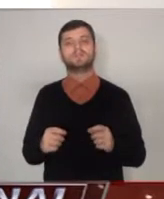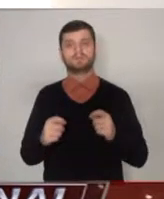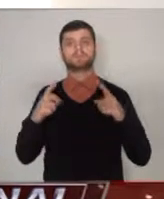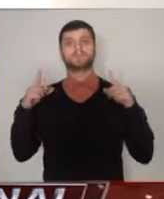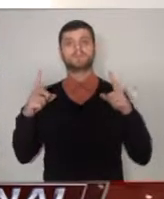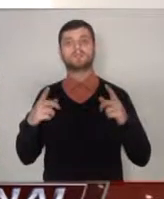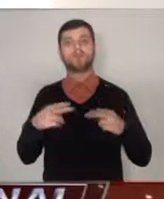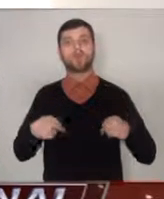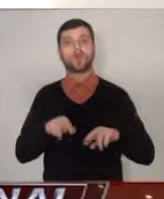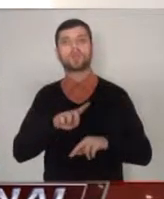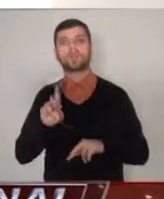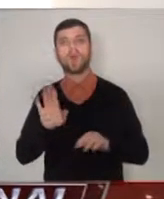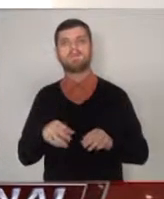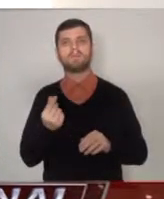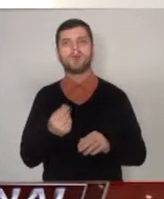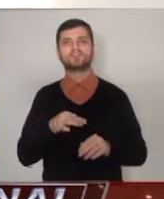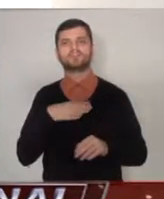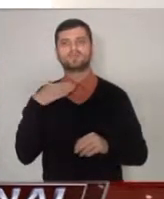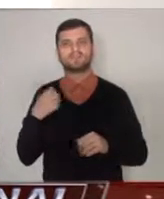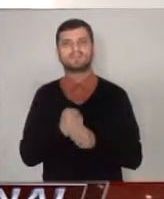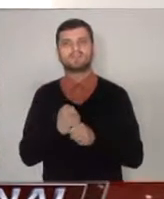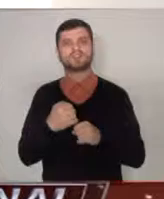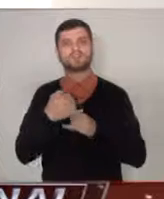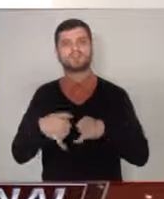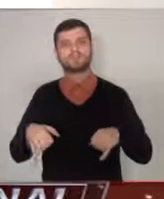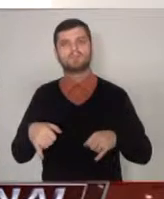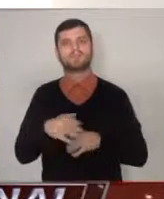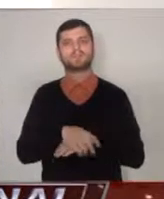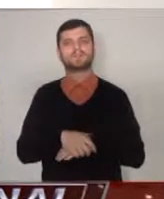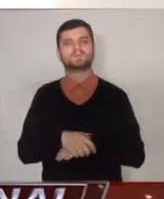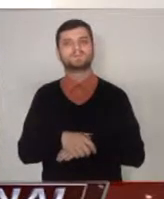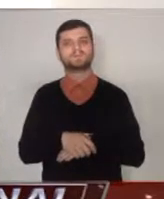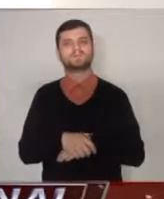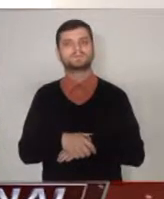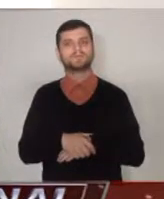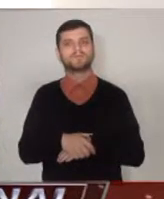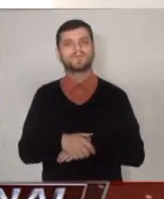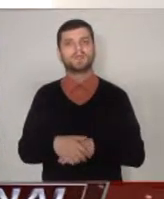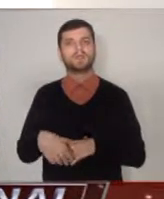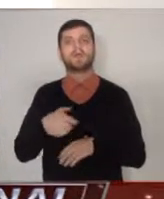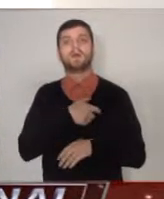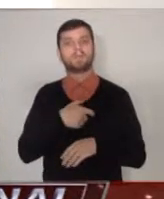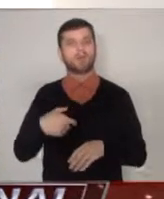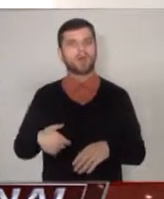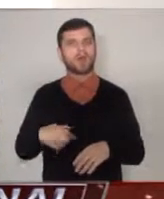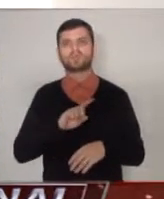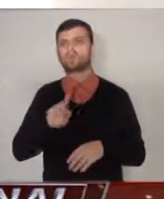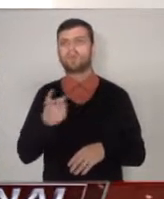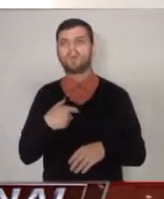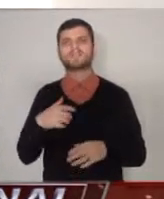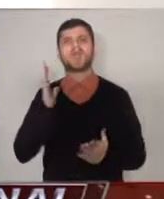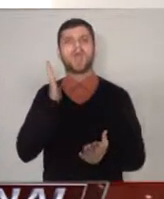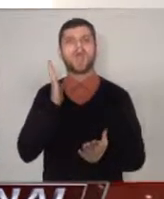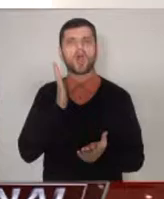îl avantajăm noi. Deși eu, ca și primar, nu sunt membru în comisie. Nici primar, nici viceprimarul nu are voie să fie membru în comisie. Dar sunt niște criterii de